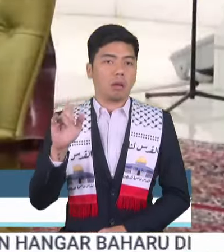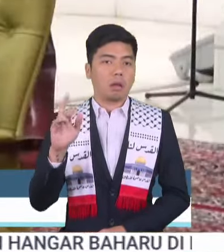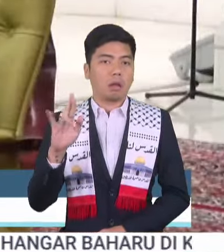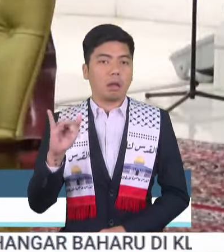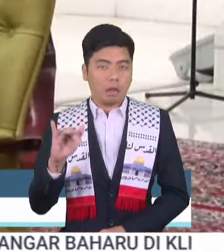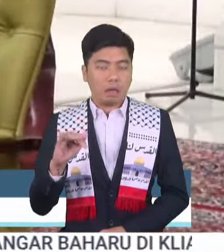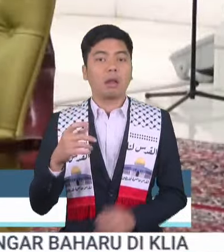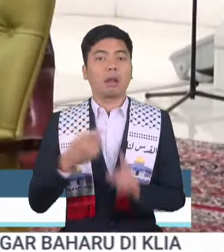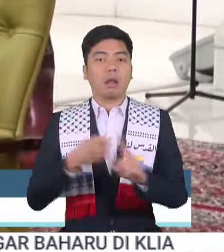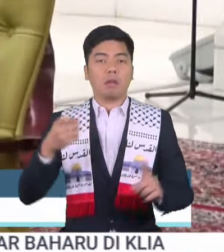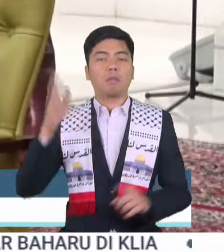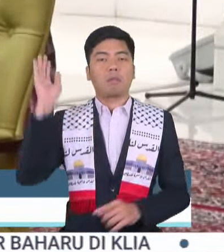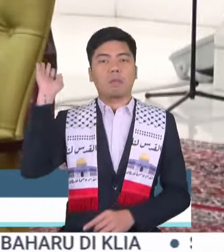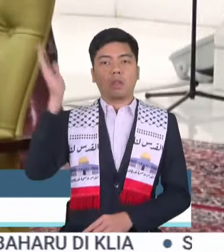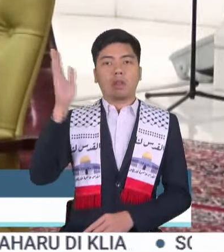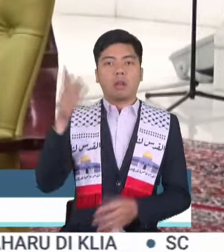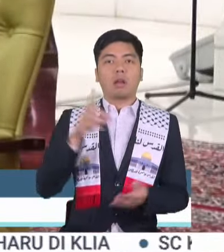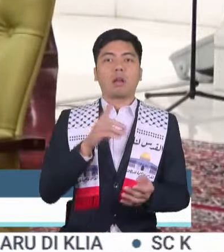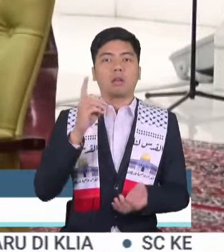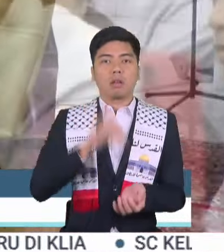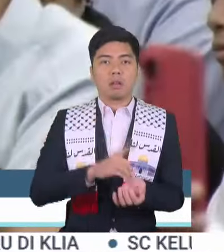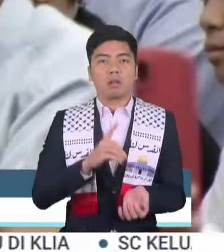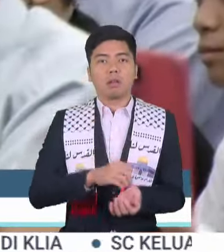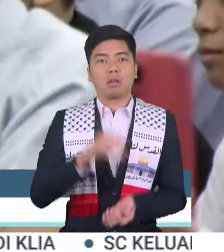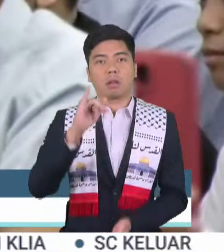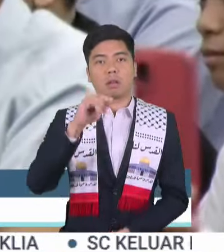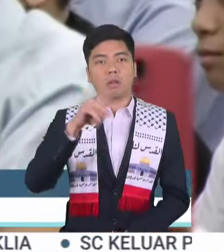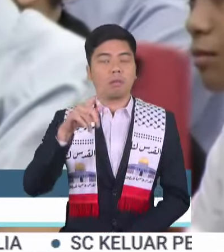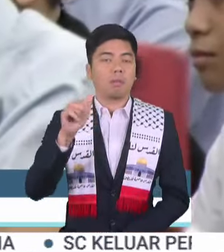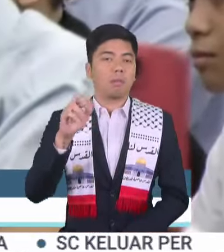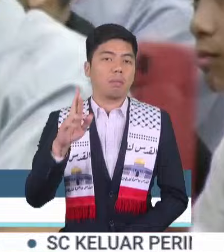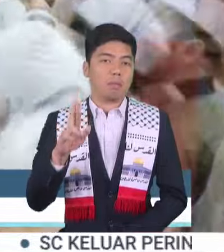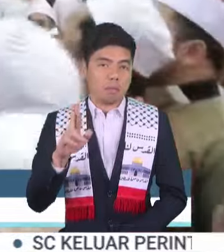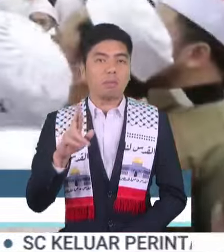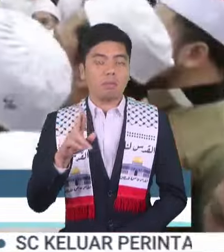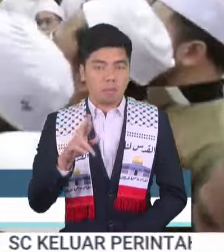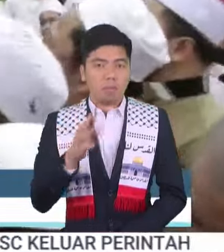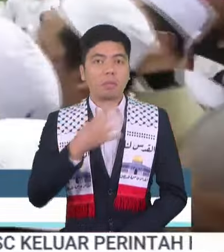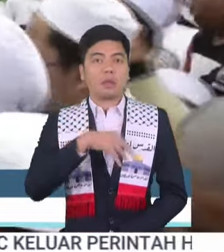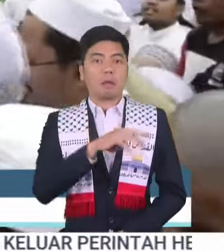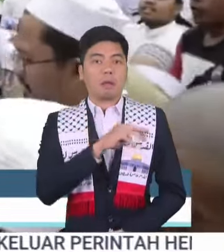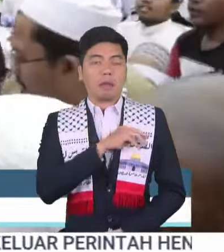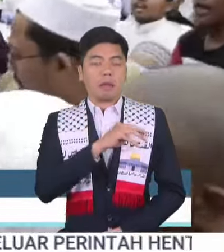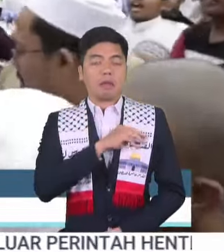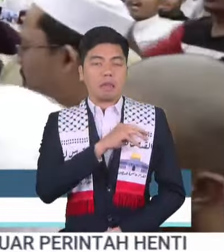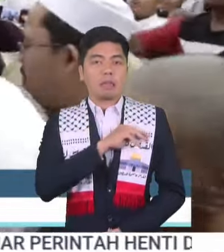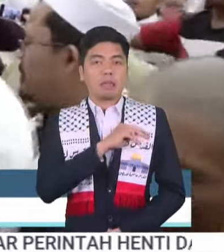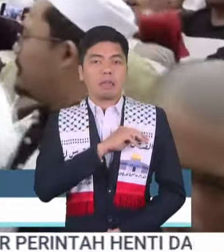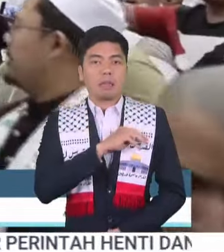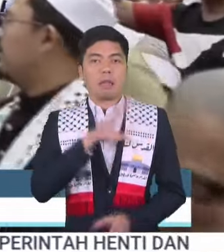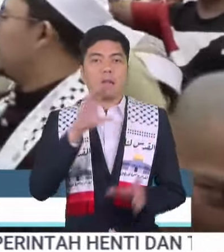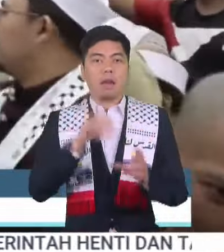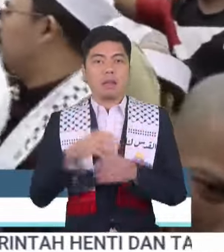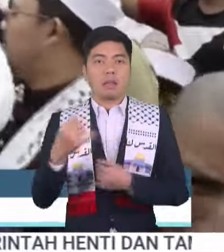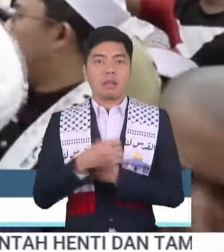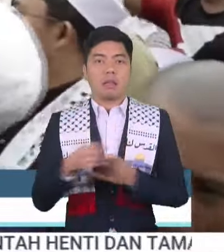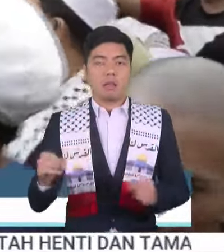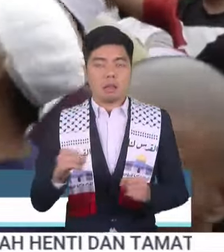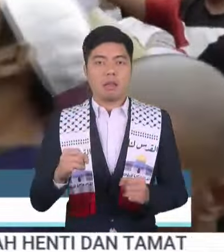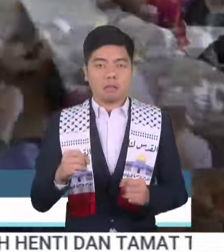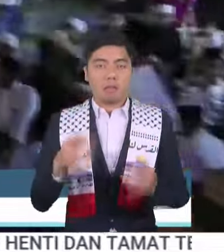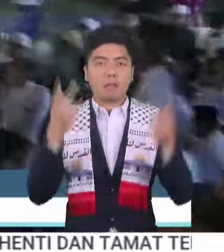Madya Dato' Dr. Muhammad Izzar Arif Muhammad Kashim. Menurut Menteri di Jabatan Perdana Menteri Hal Ehwal Agama Dato' Dr. Muhammad Naim